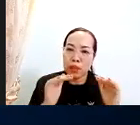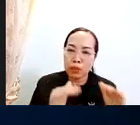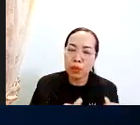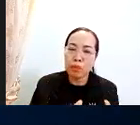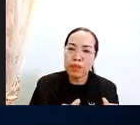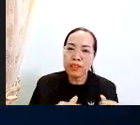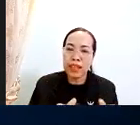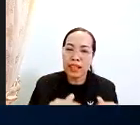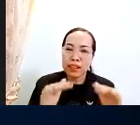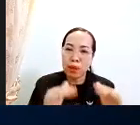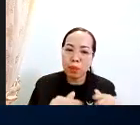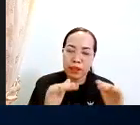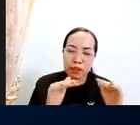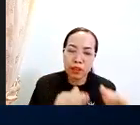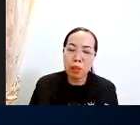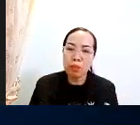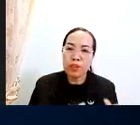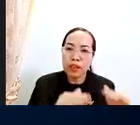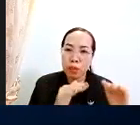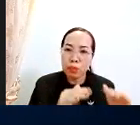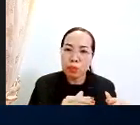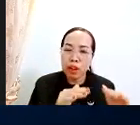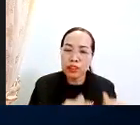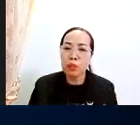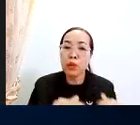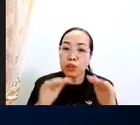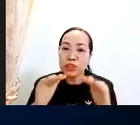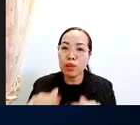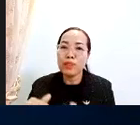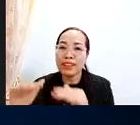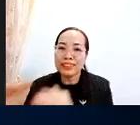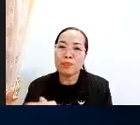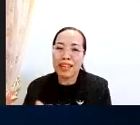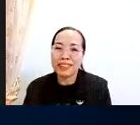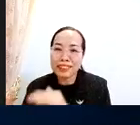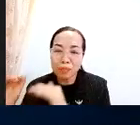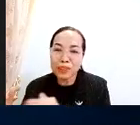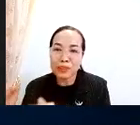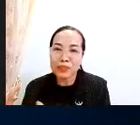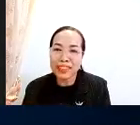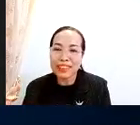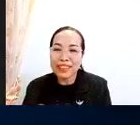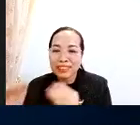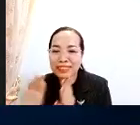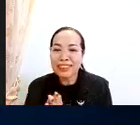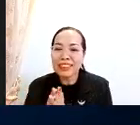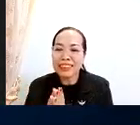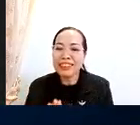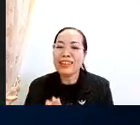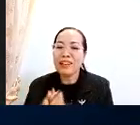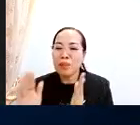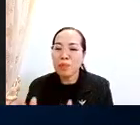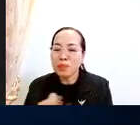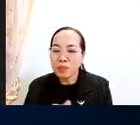bà giáo ruộng, chà kết pha bà giáo krom, krom bọc nhóm nốt nhóm nâng ri chùm ràn, nhóm nâng chục chạy. Chẳng nơi